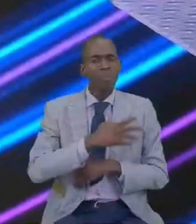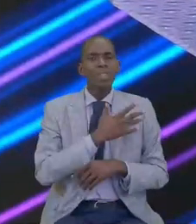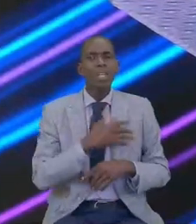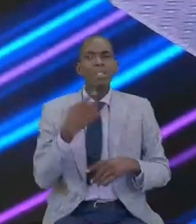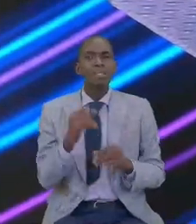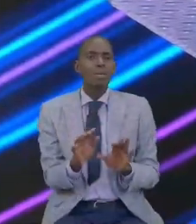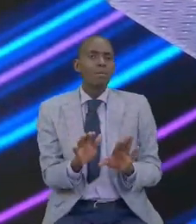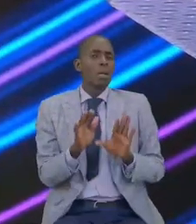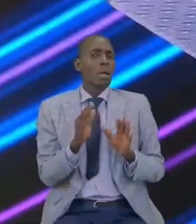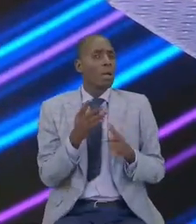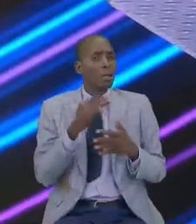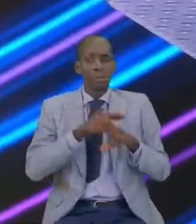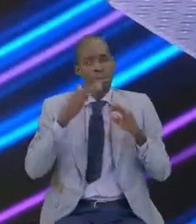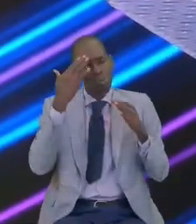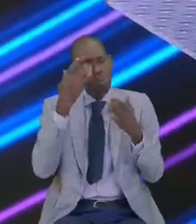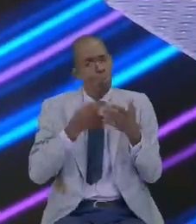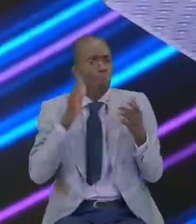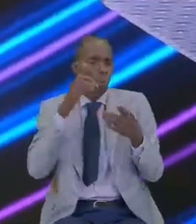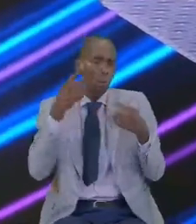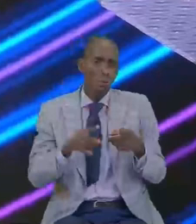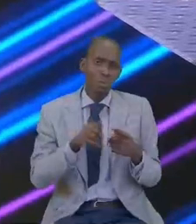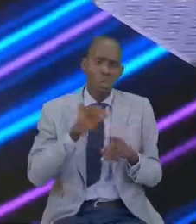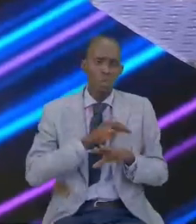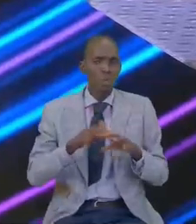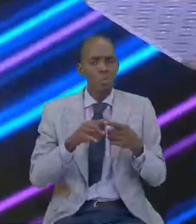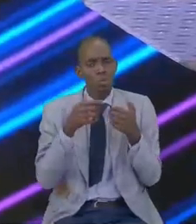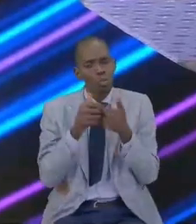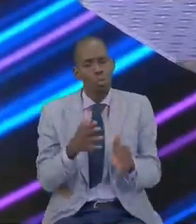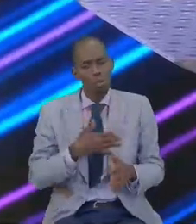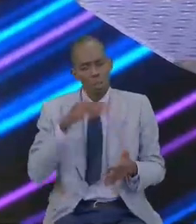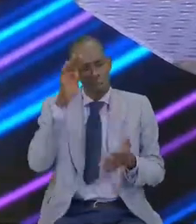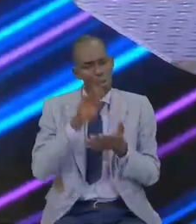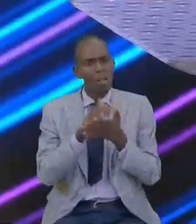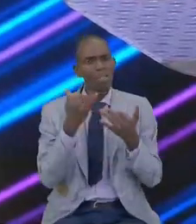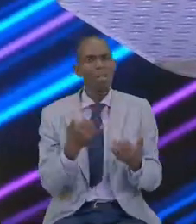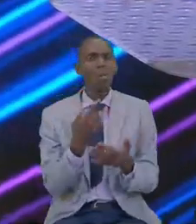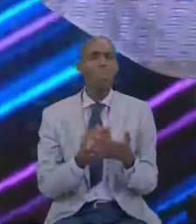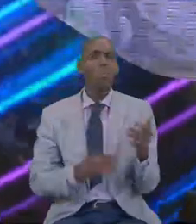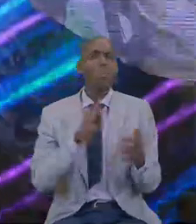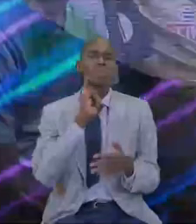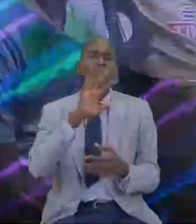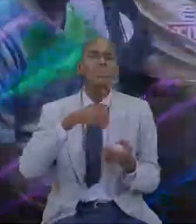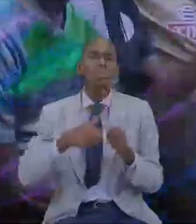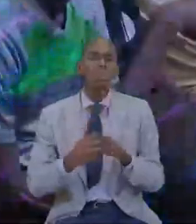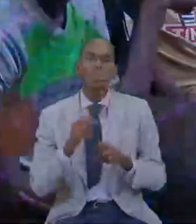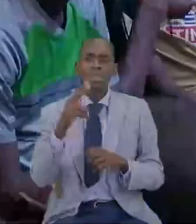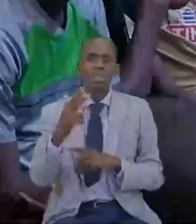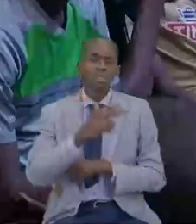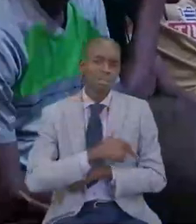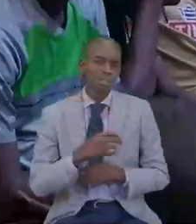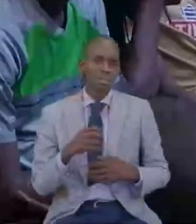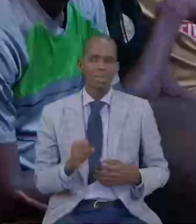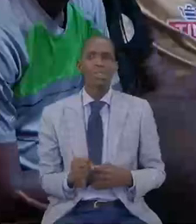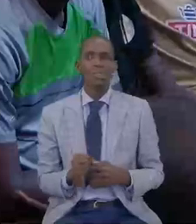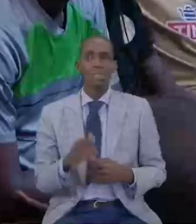va arriver à... Oh, je ne veux pas perdre mon mari maintenant. Le problème est où? 3 jours seulement? et le mari